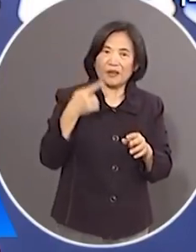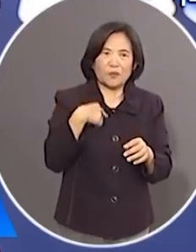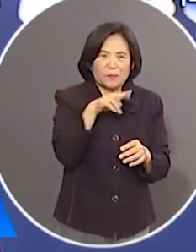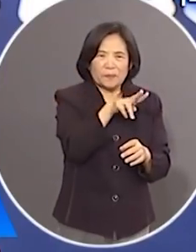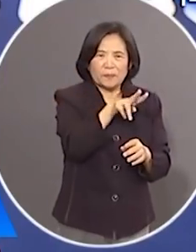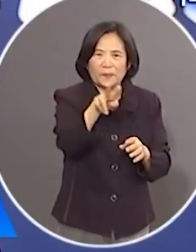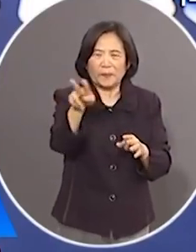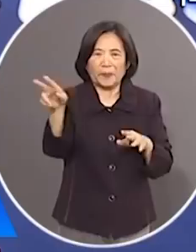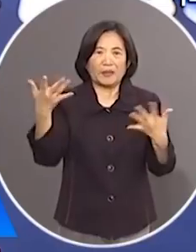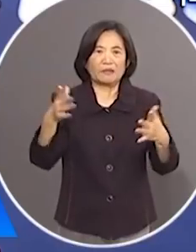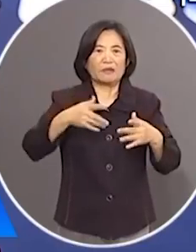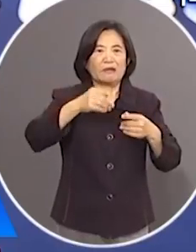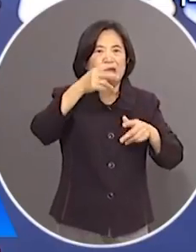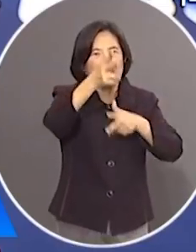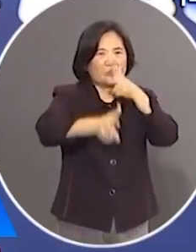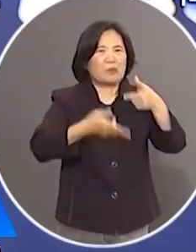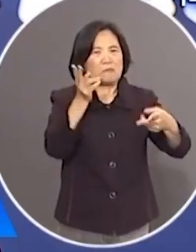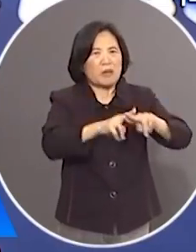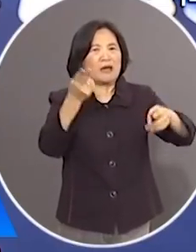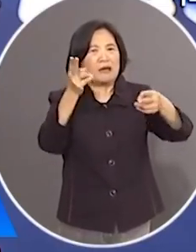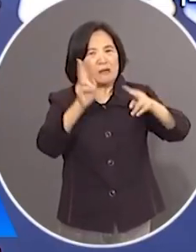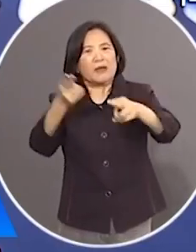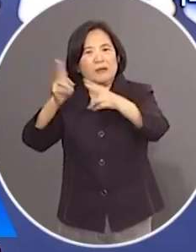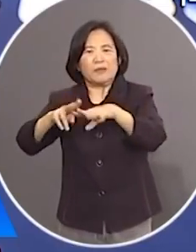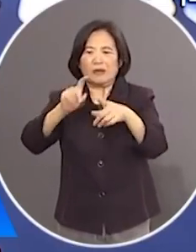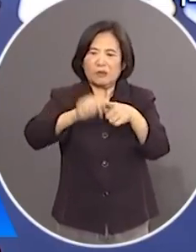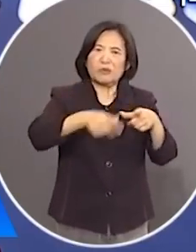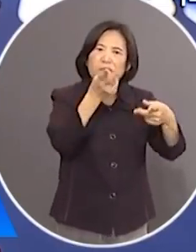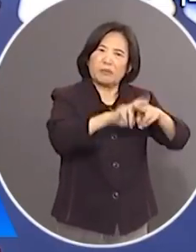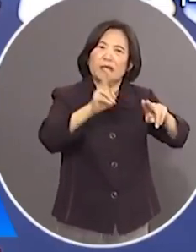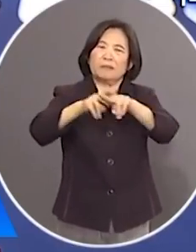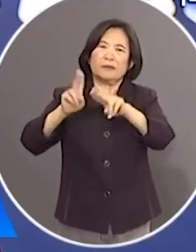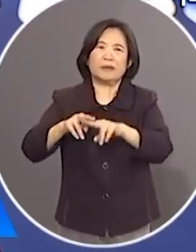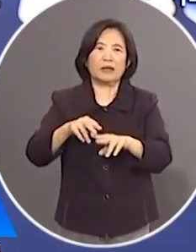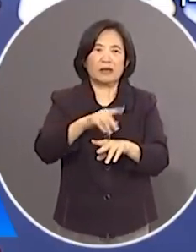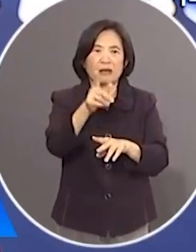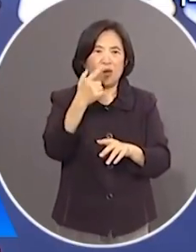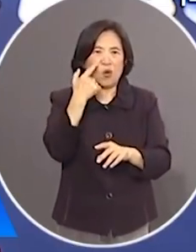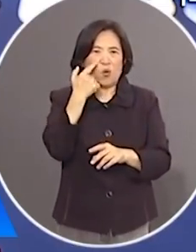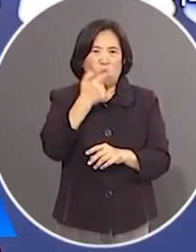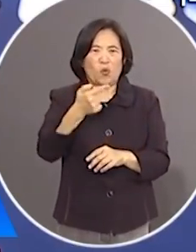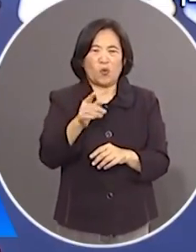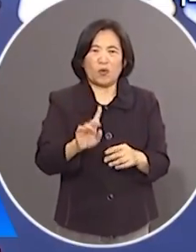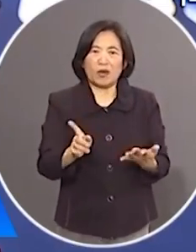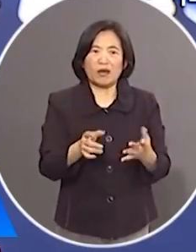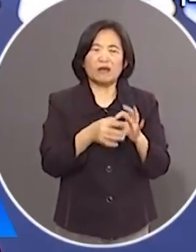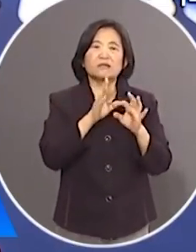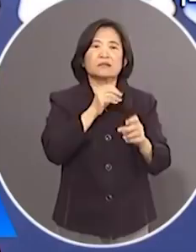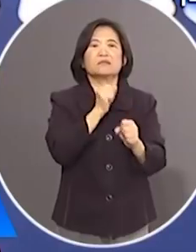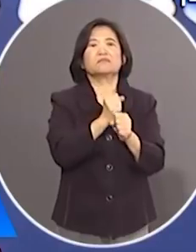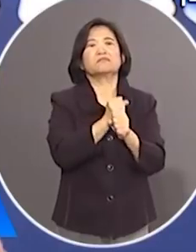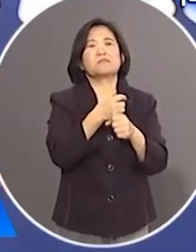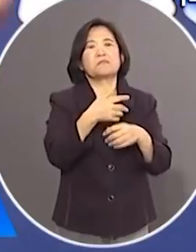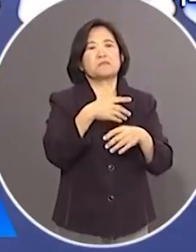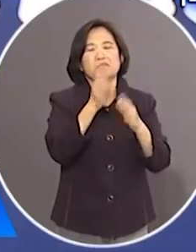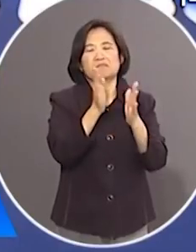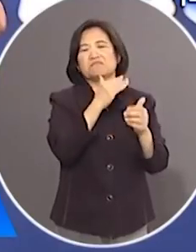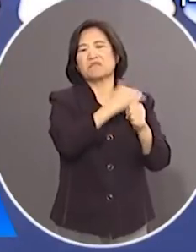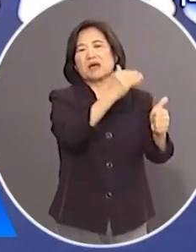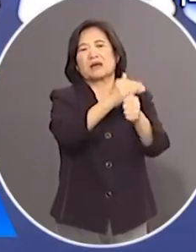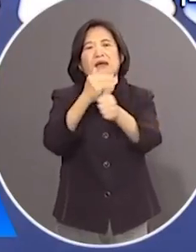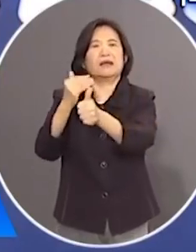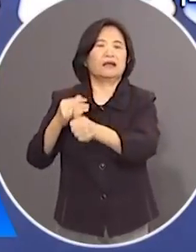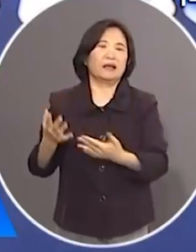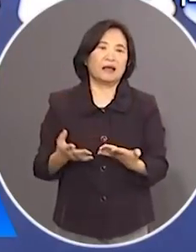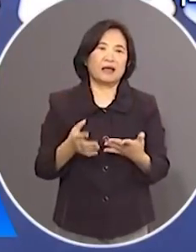官场，当时最大的问题，最大的问题是劳工受害非常多，被遣散非常严重，所以设